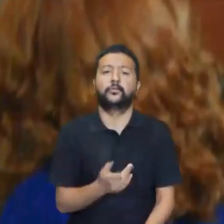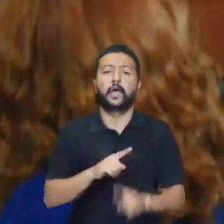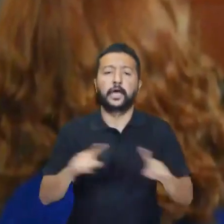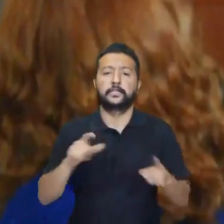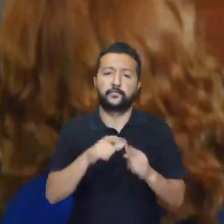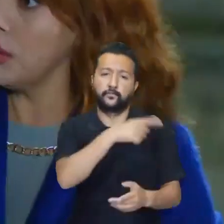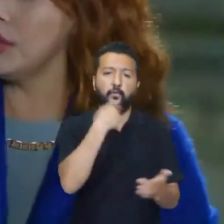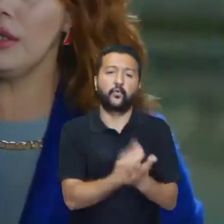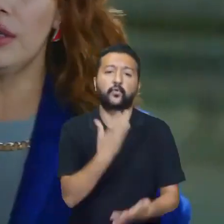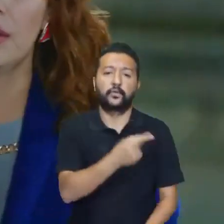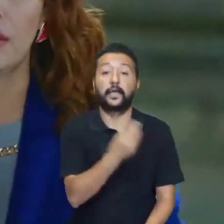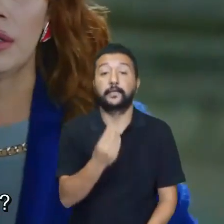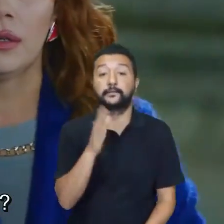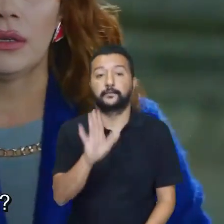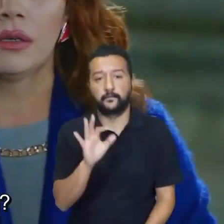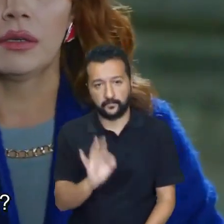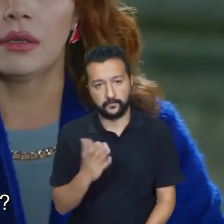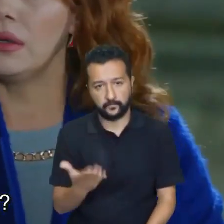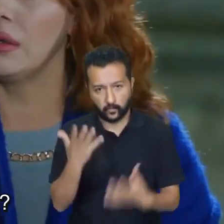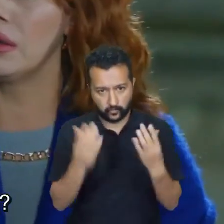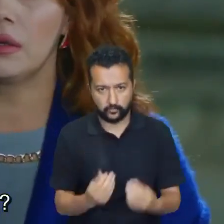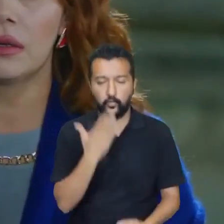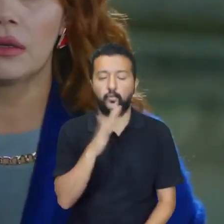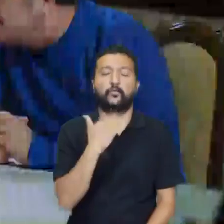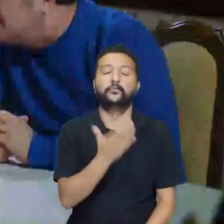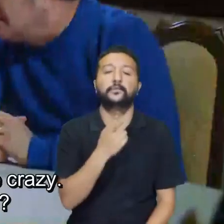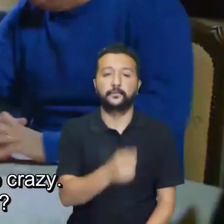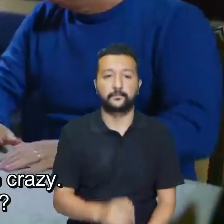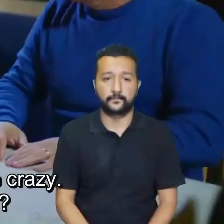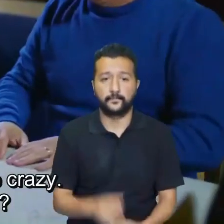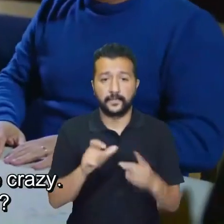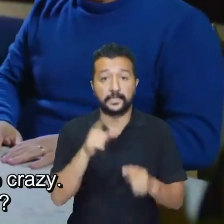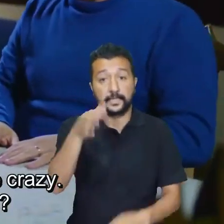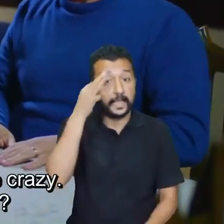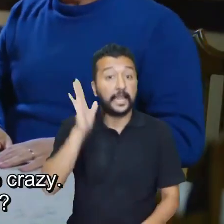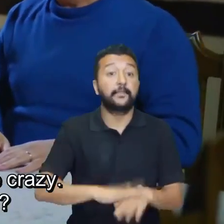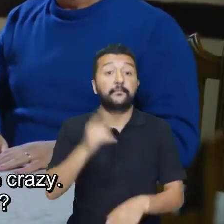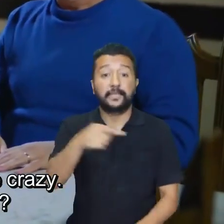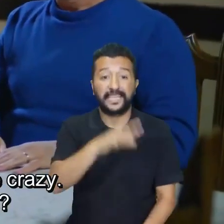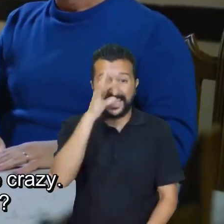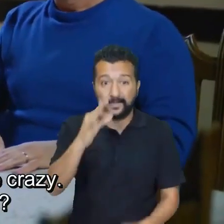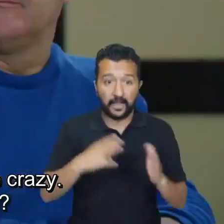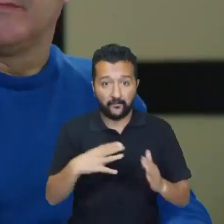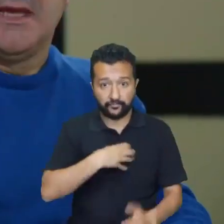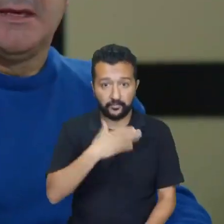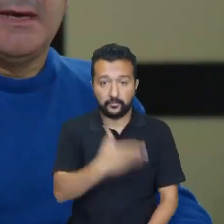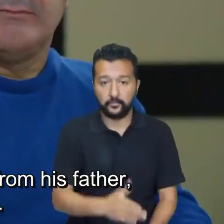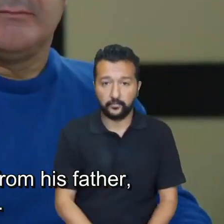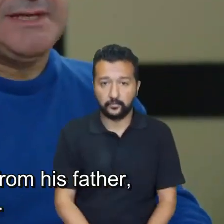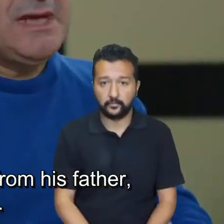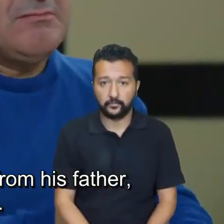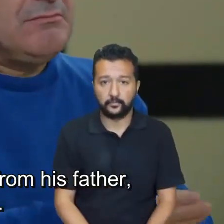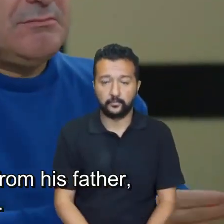Hayır canım, Şevket ödedi. Ay iyi. Evet canım, onun mu şey? Ha Şevket, delirtme beni. Kimin bu ev?